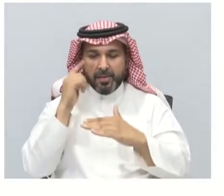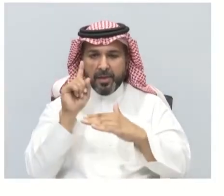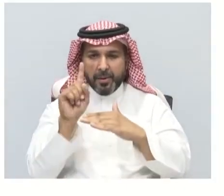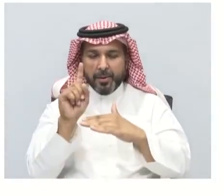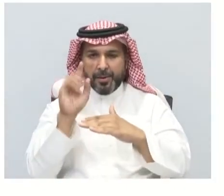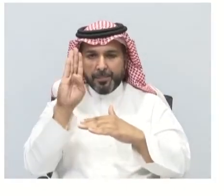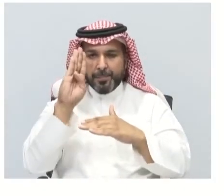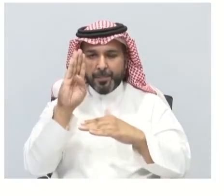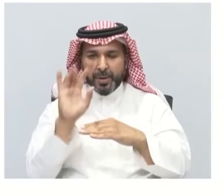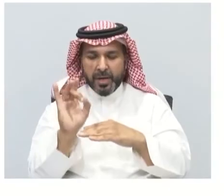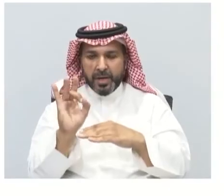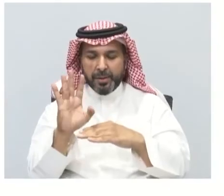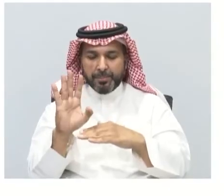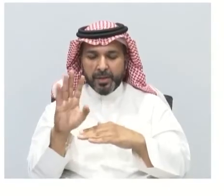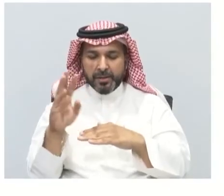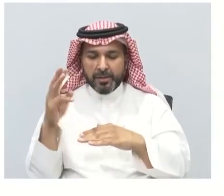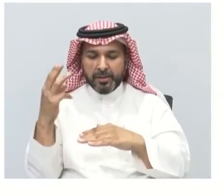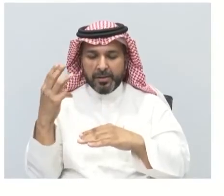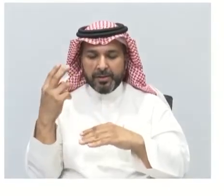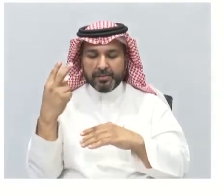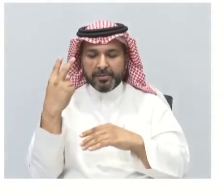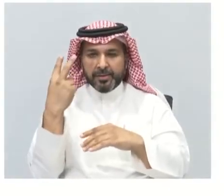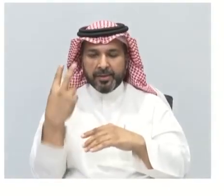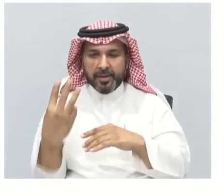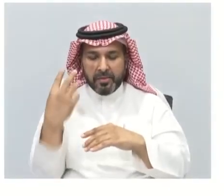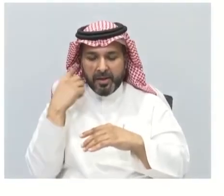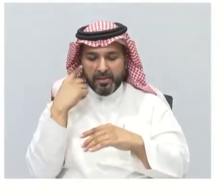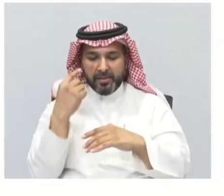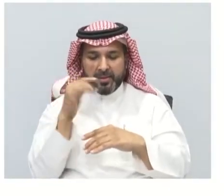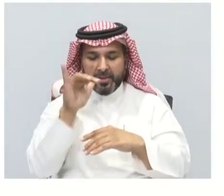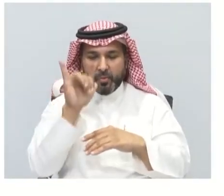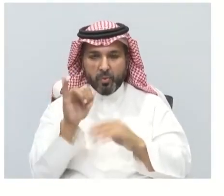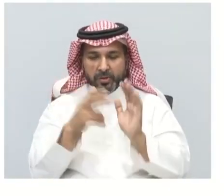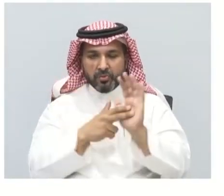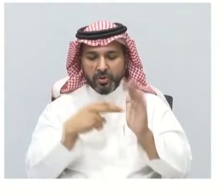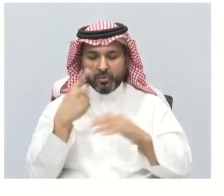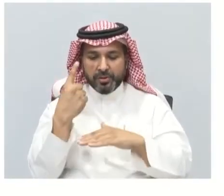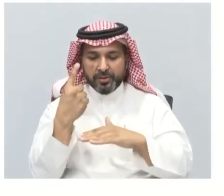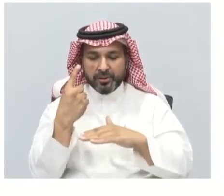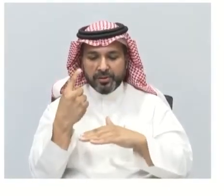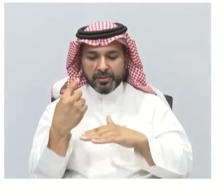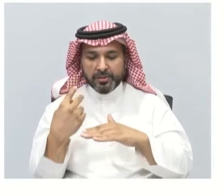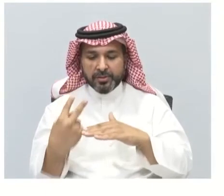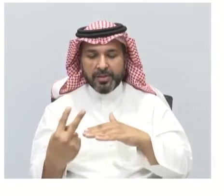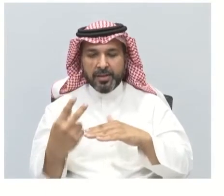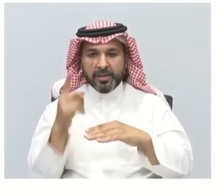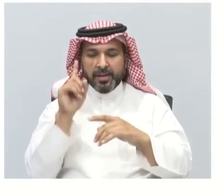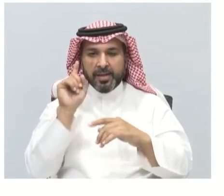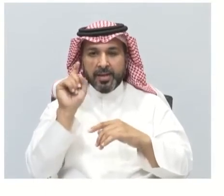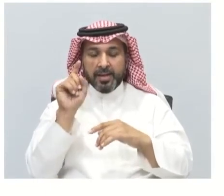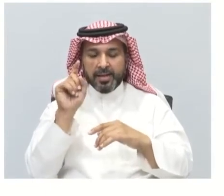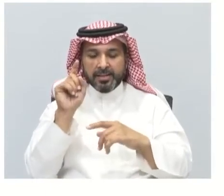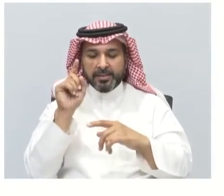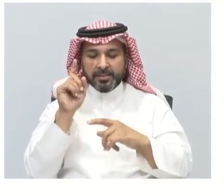المستقيم المار بين النقطتين هو وا يساوي نص اكس زئ 3 على ا اذا هذه هي ايش هذه هي مع معادله